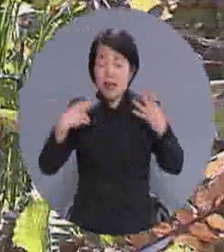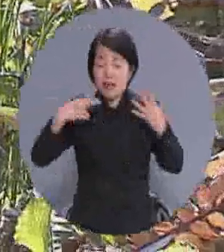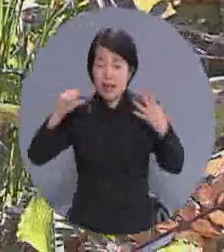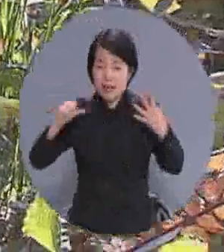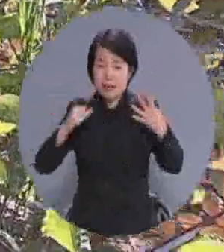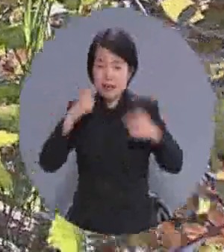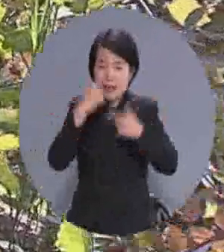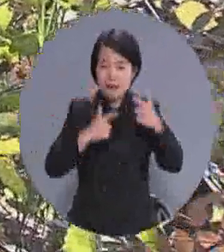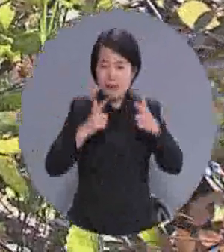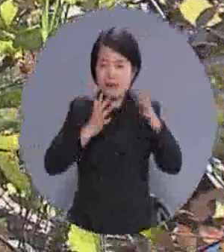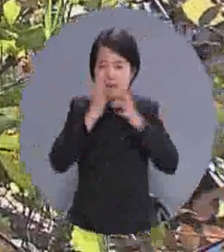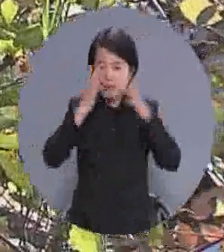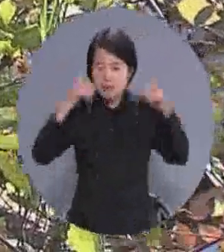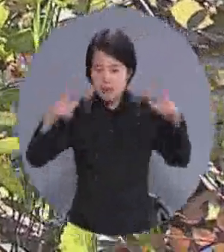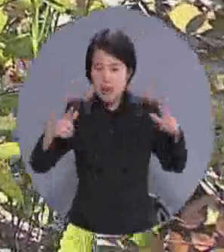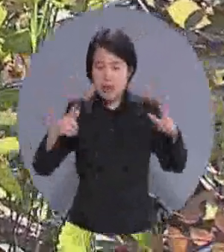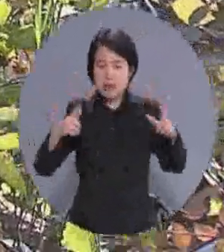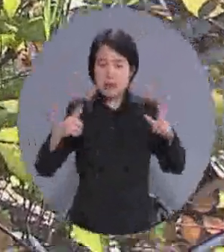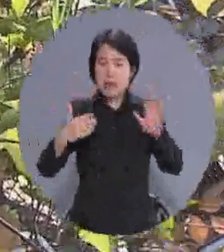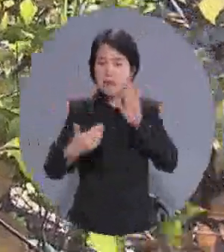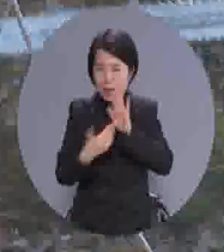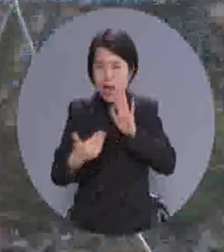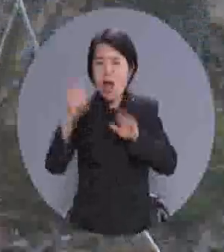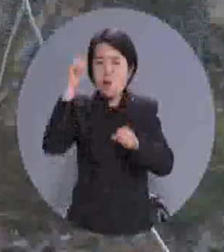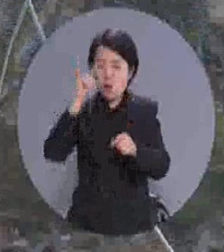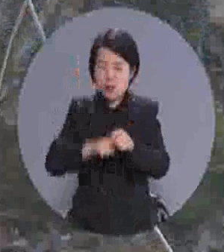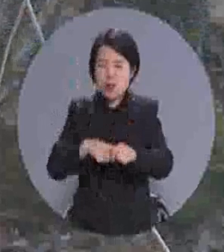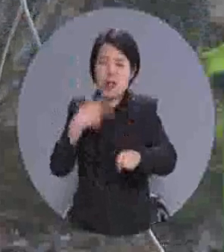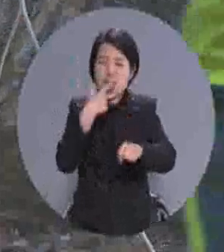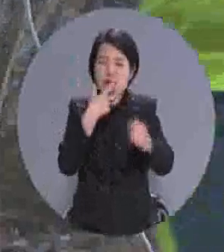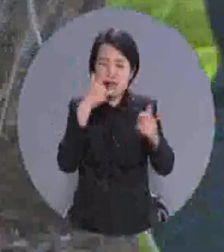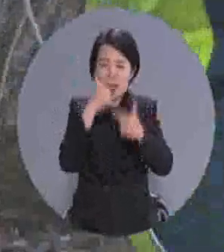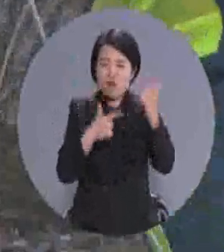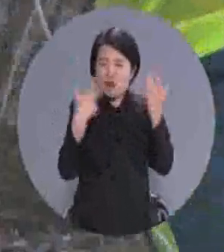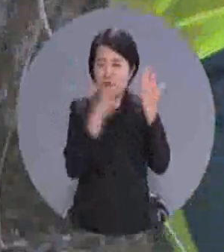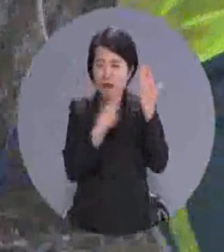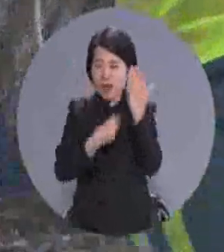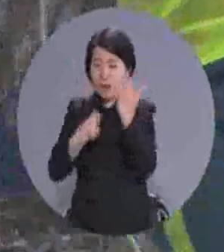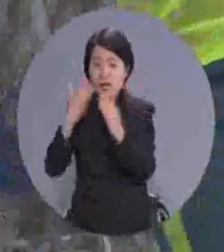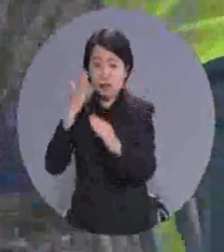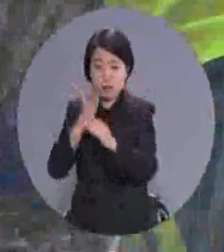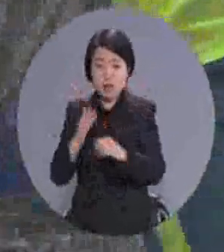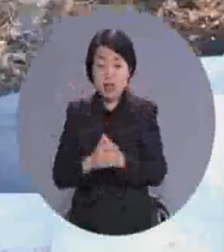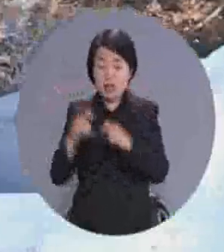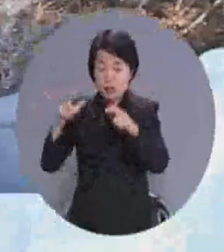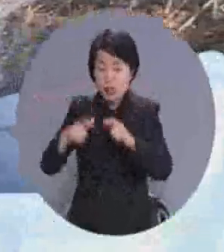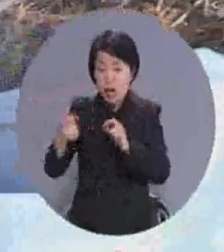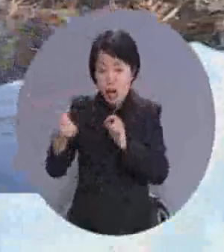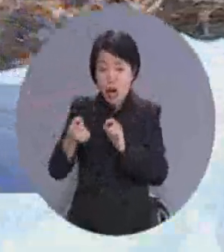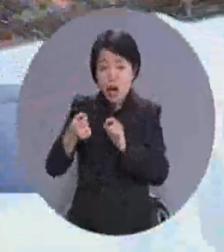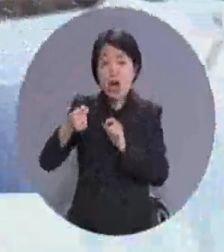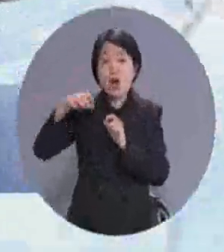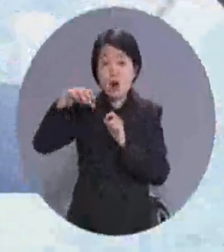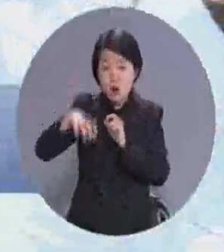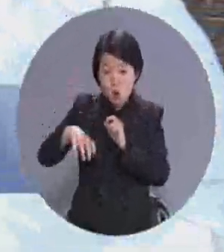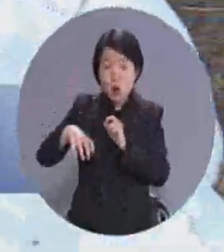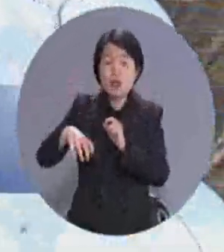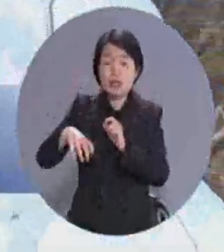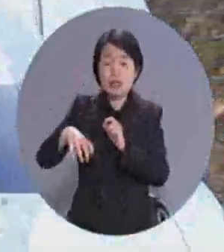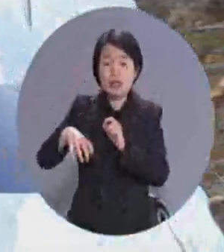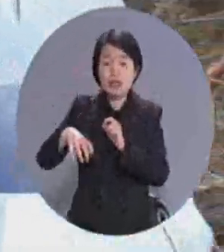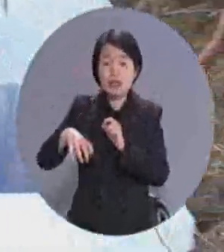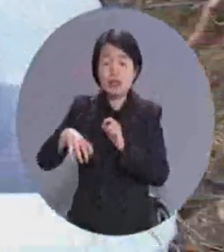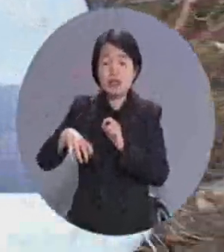대한 예방나무 주사도 접종하고 있습니다. 시군별로 연접한 경우가 있는 경우에는 이제 각